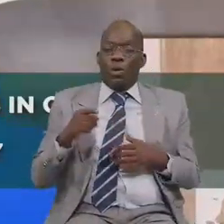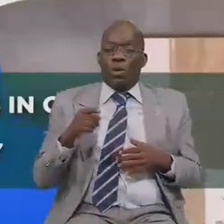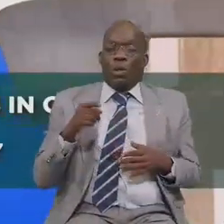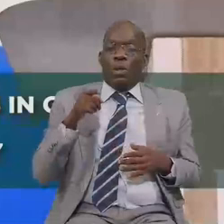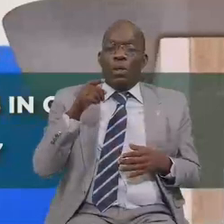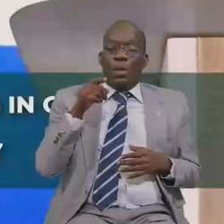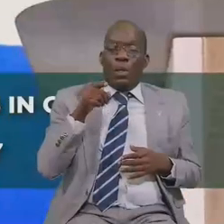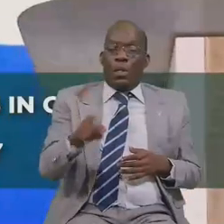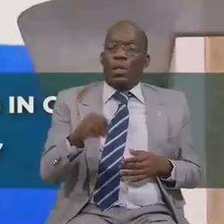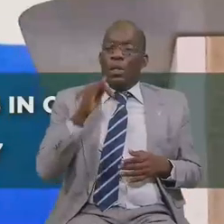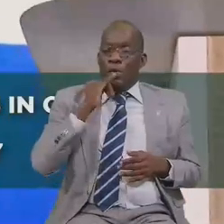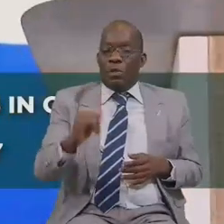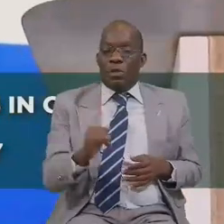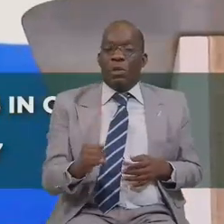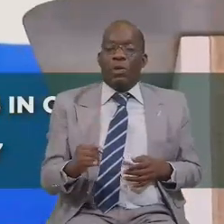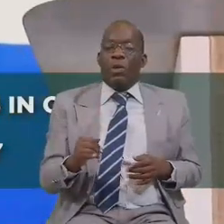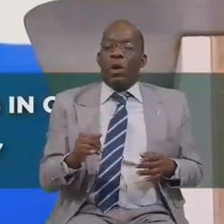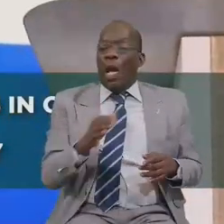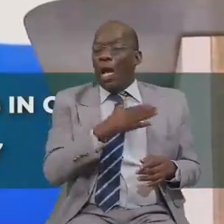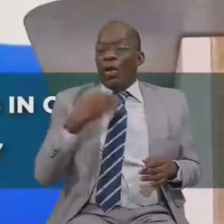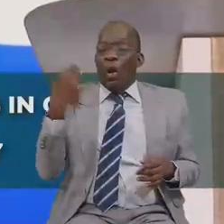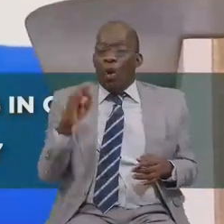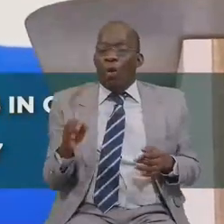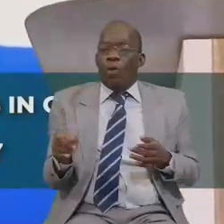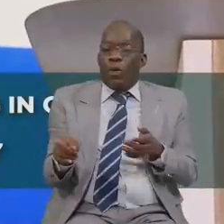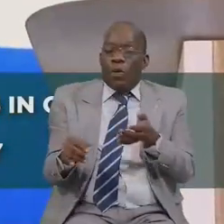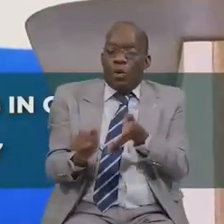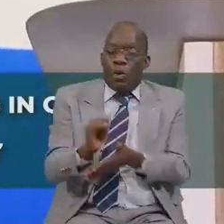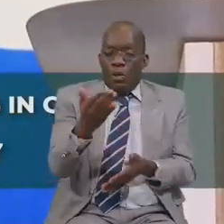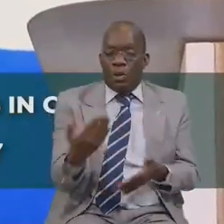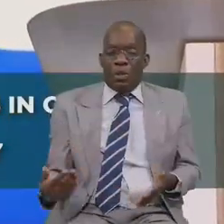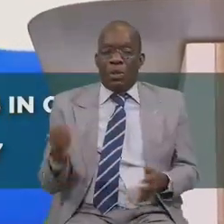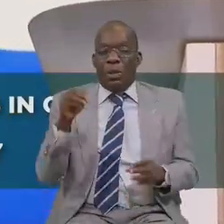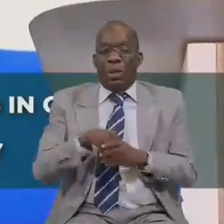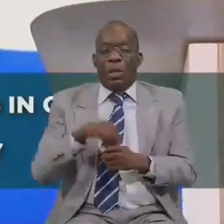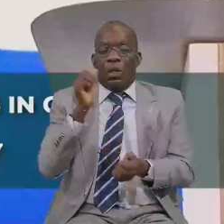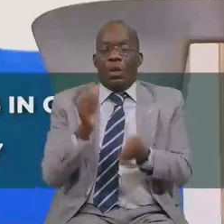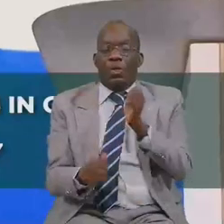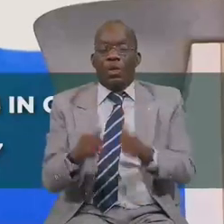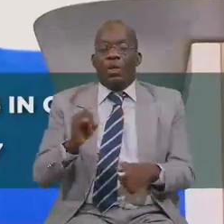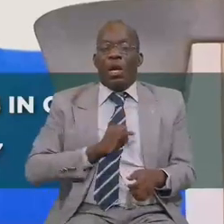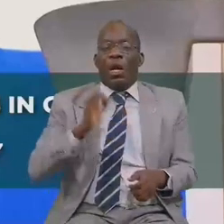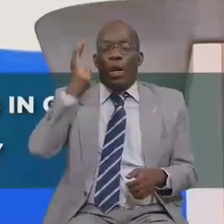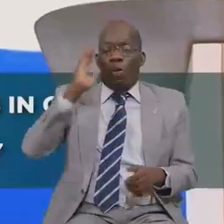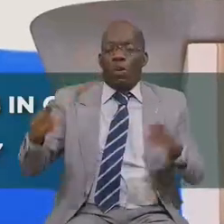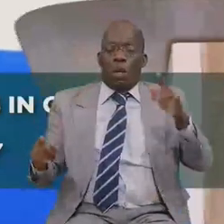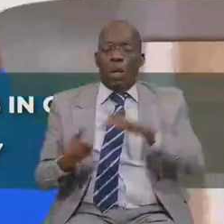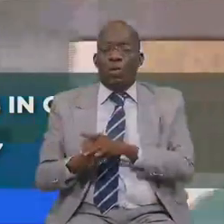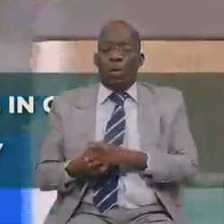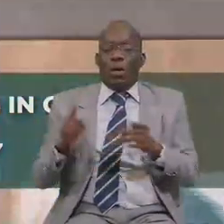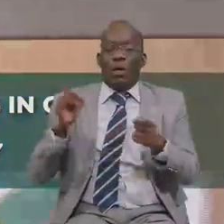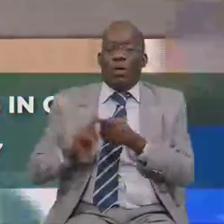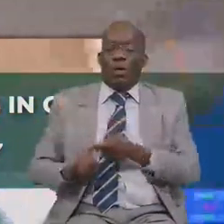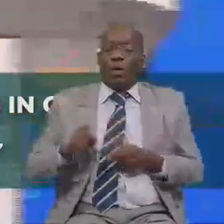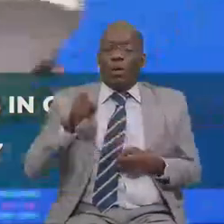Mais il dit les choses pour lesquelles je t'apparaîtrai. Deux